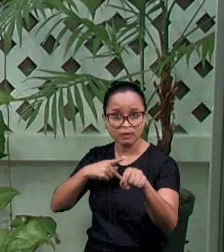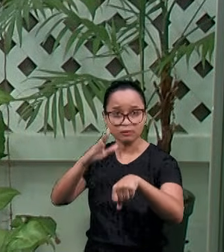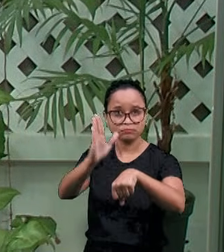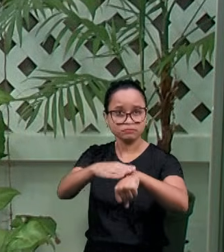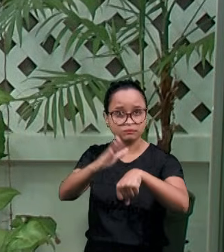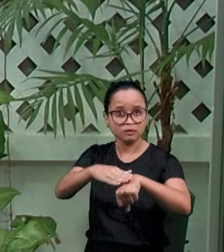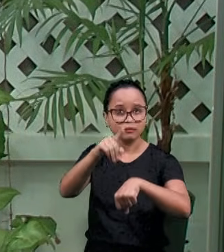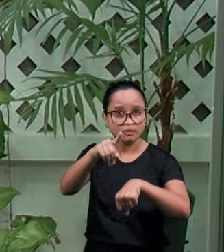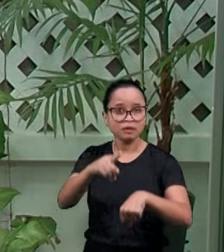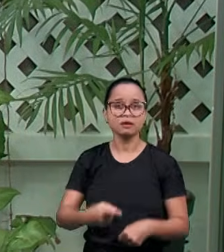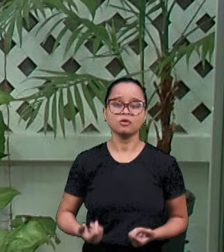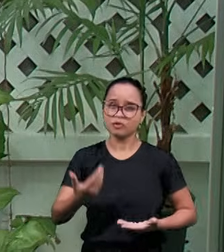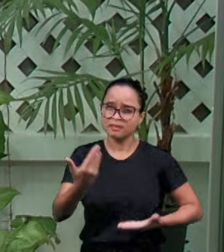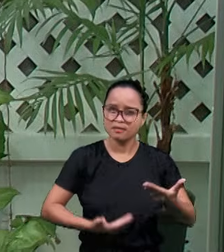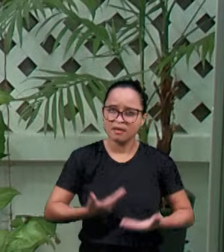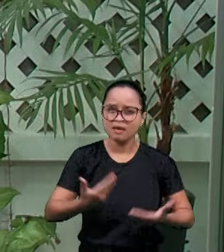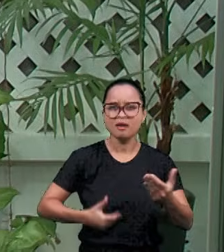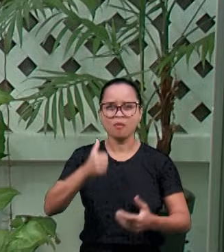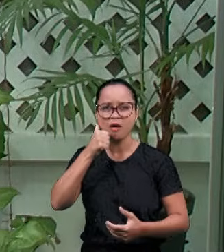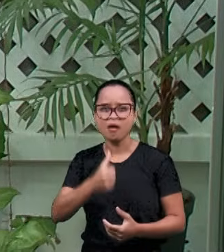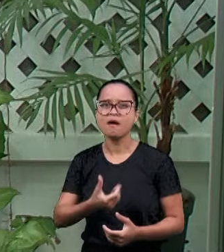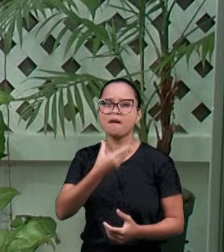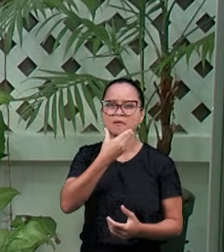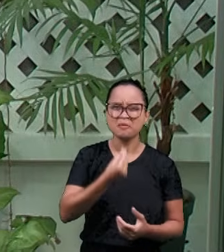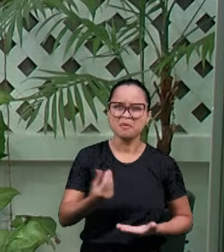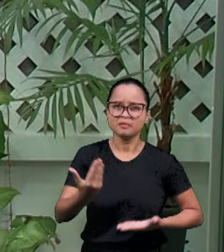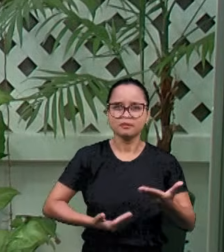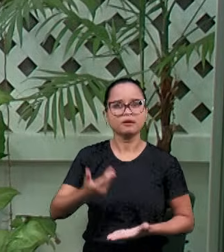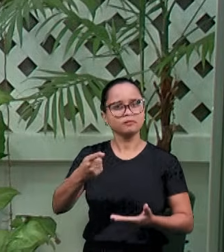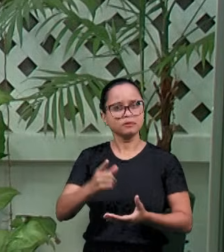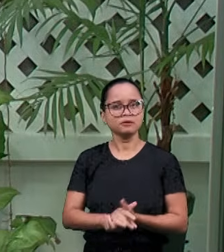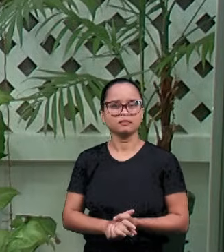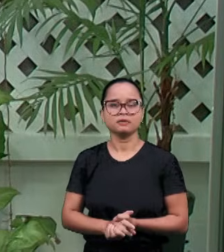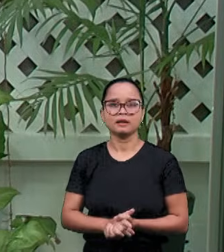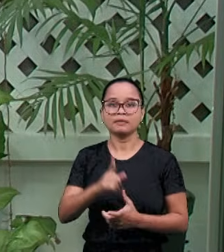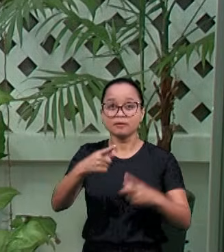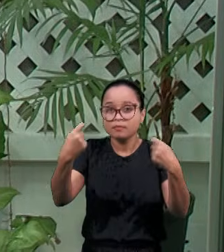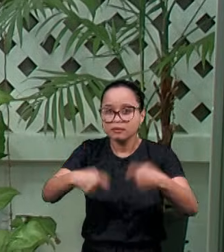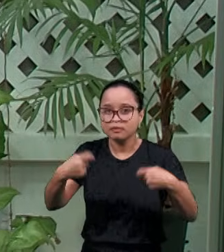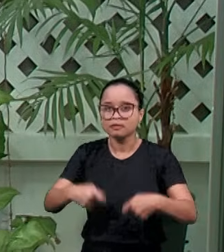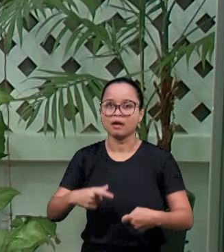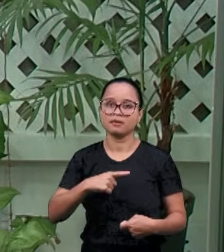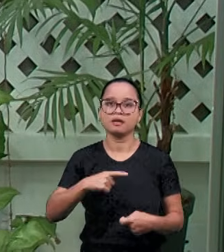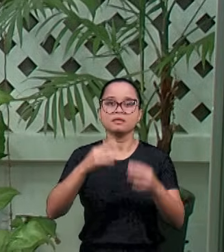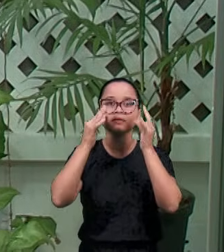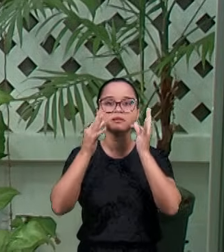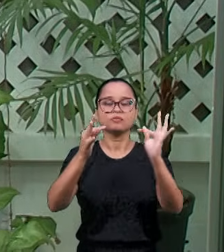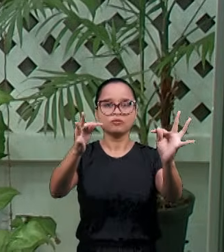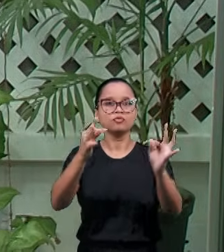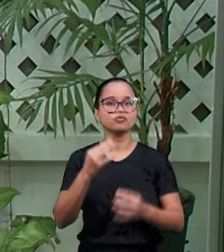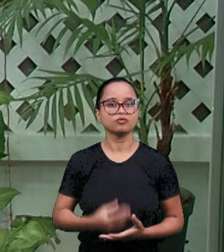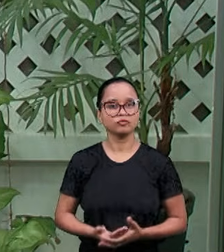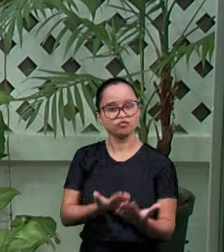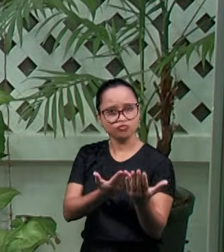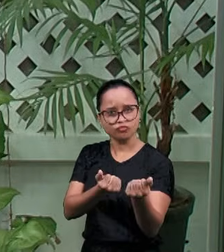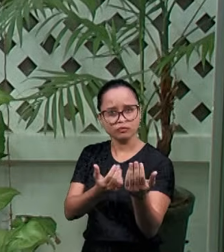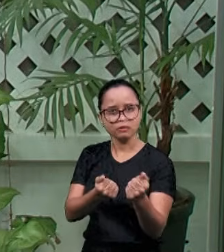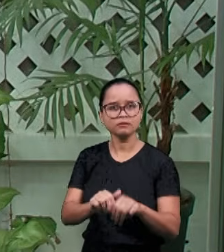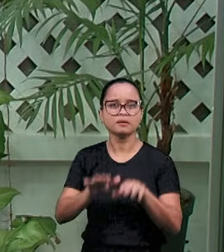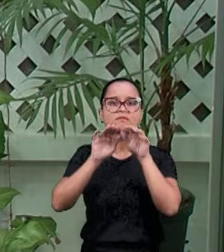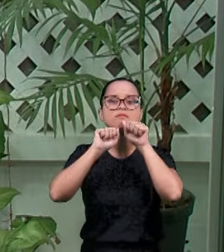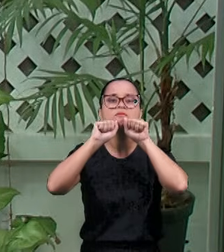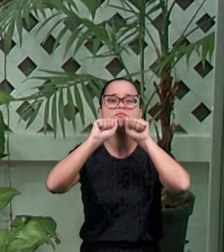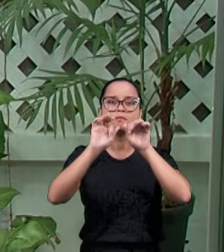la sœur, le jeune, vous avez besoin. Nous avons ici le témoignage des jeunes ici, des